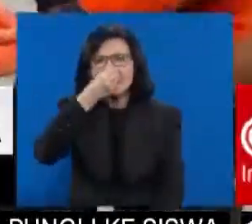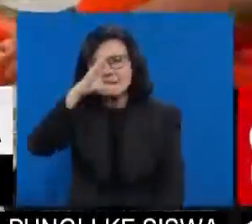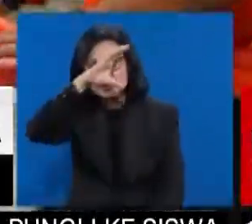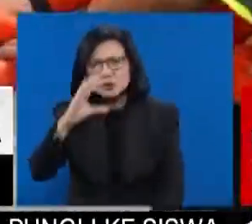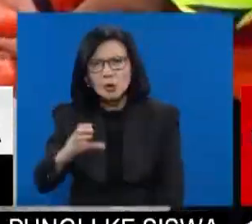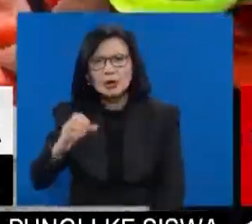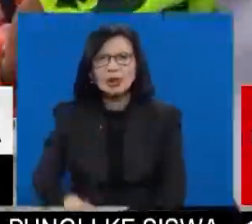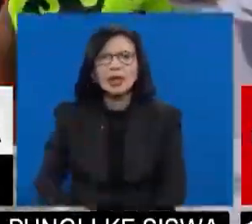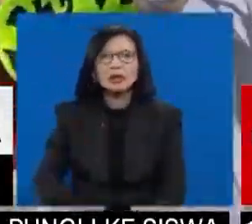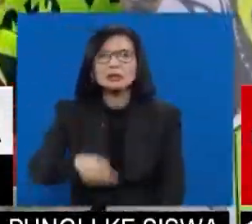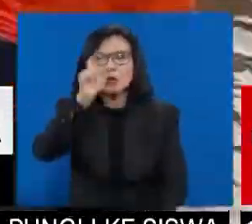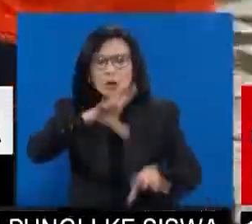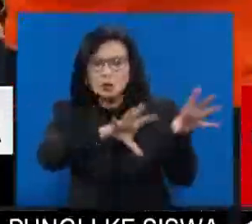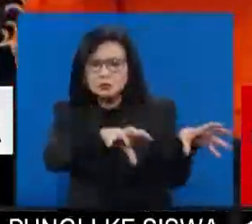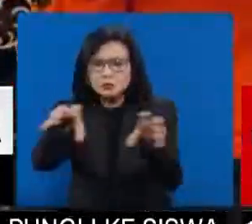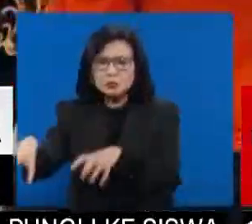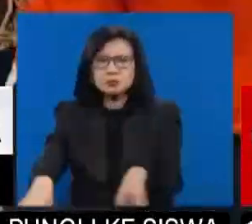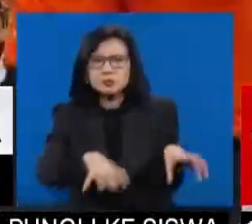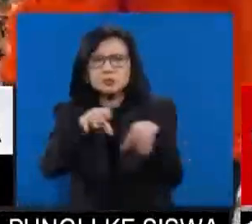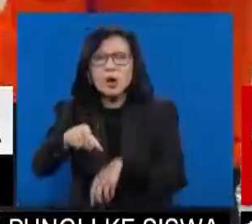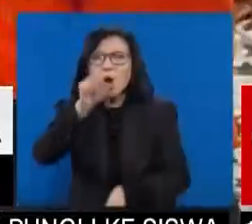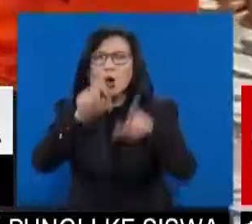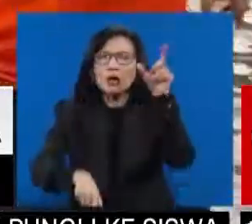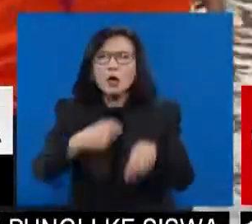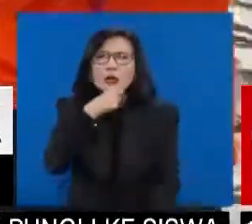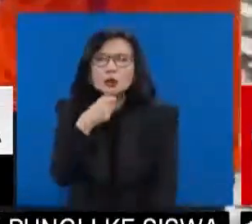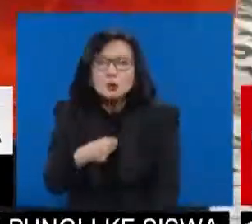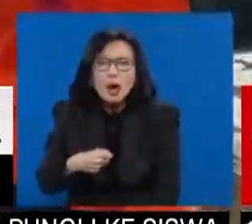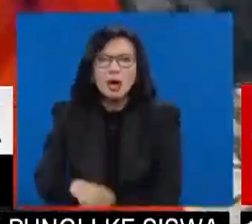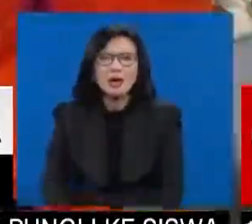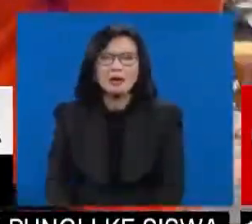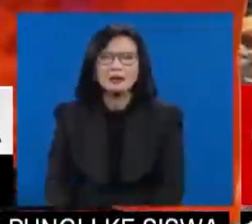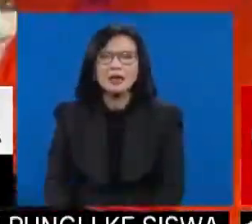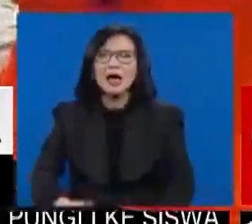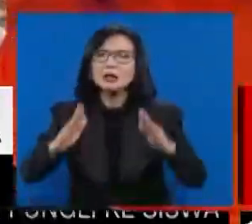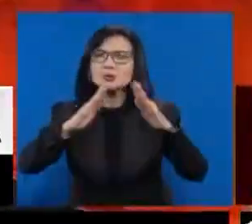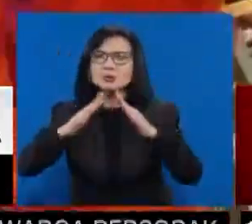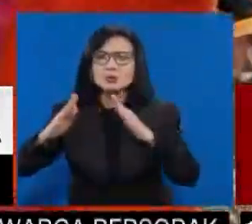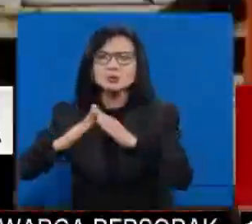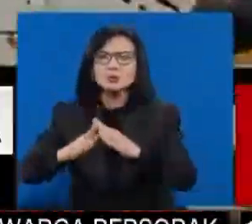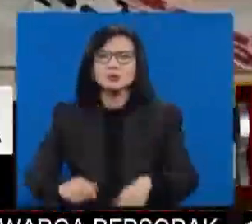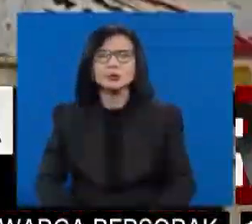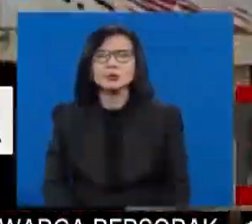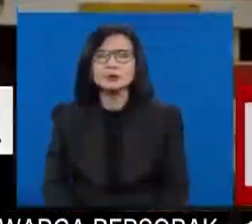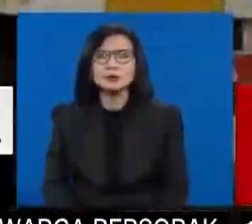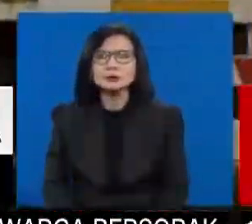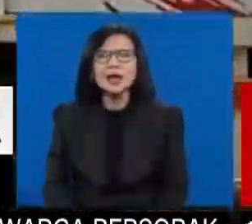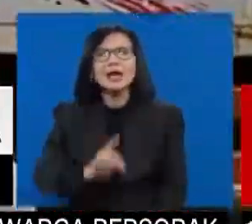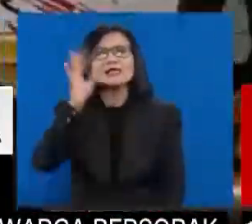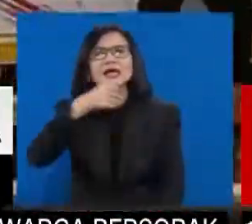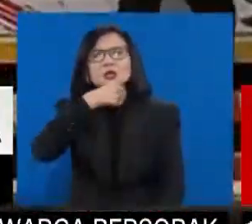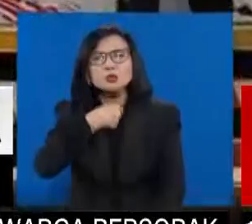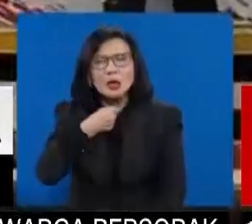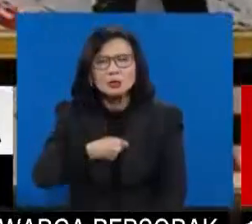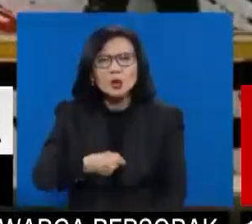mengevakuasi sejumlah warga, terutama lansia, dari rumah mereka yang terendam banjir di Kompleks Mendawai, Kelurahan Palangka. Selain lansia, ratusan